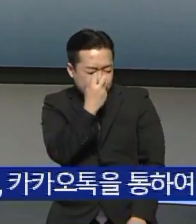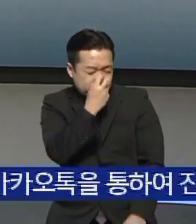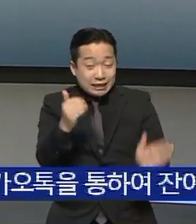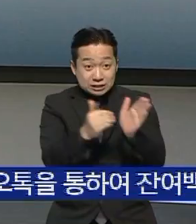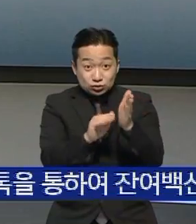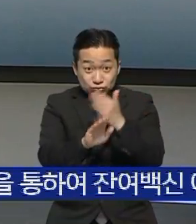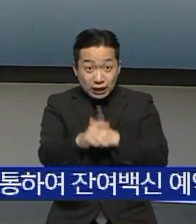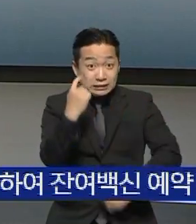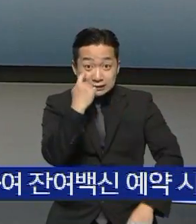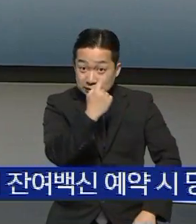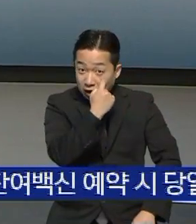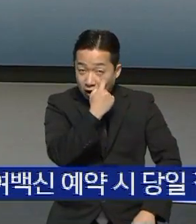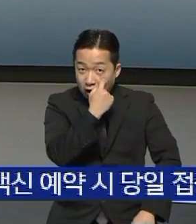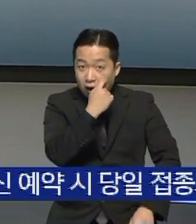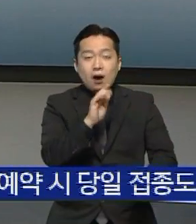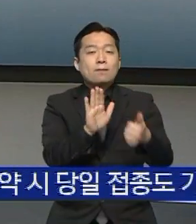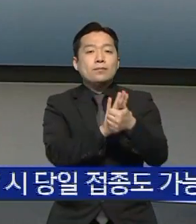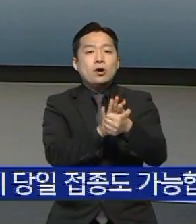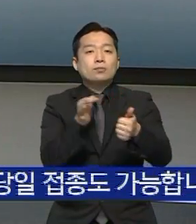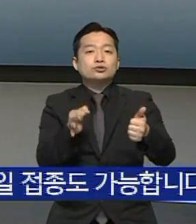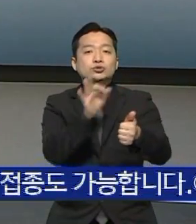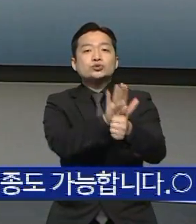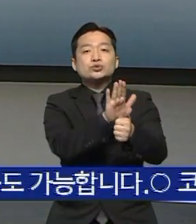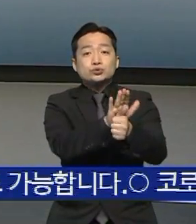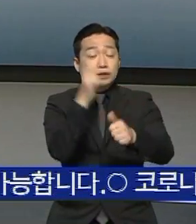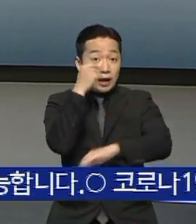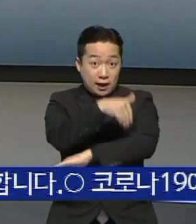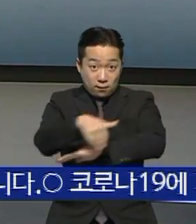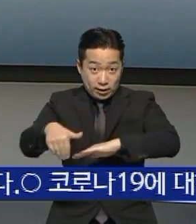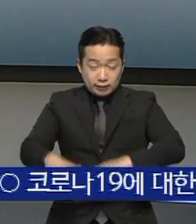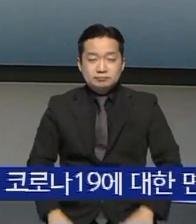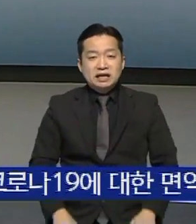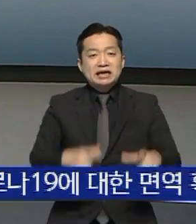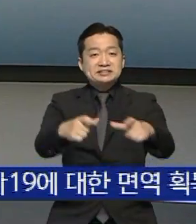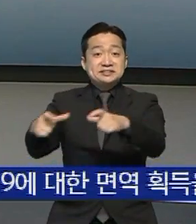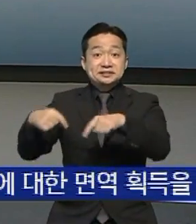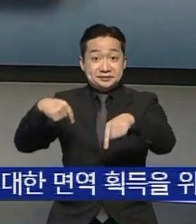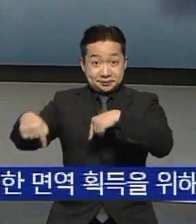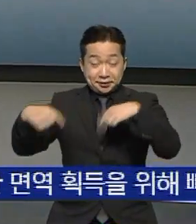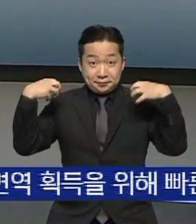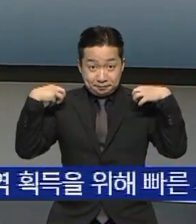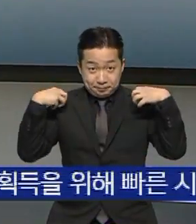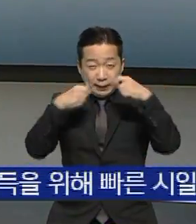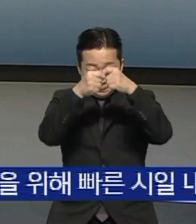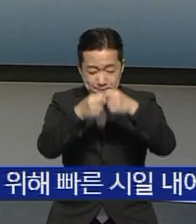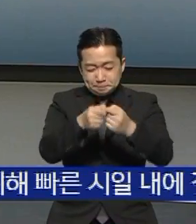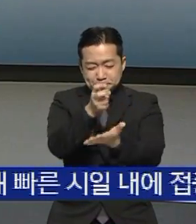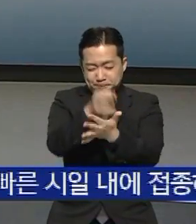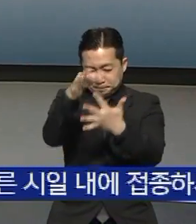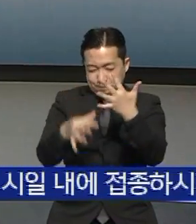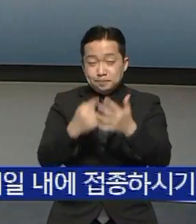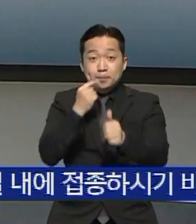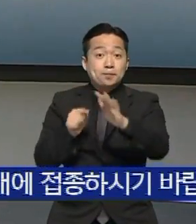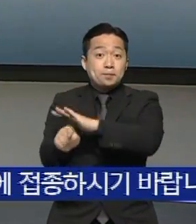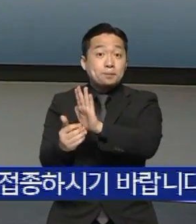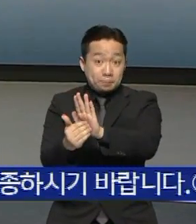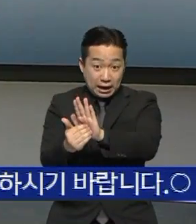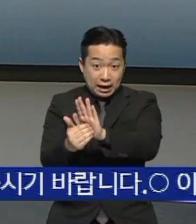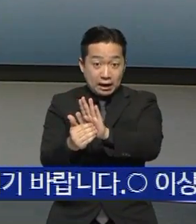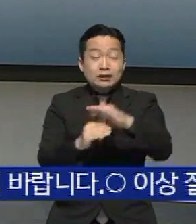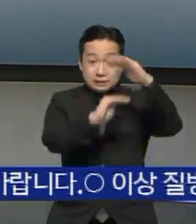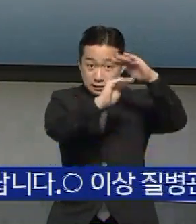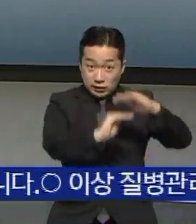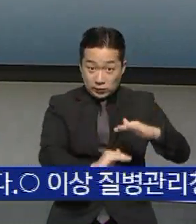이를 근거로 치료비 등을 지원하겠다는 거였습니다. 지자체에서도 세부 지침을 내려보냈는데 이게 바로 그